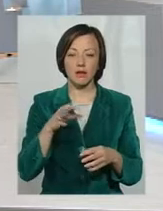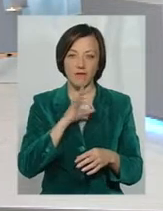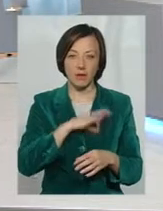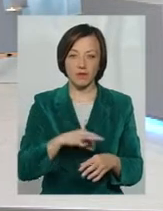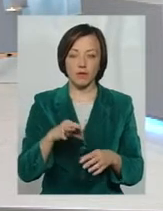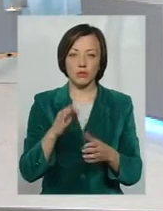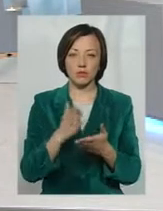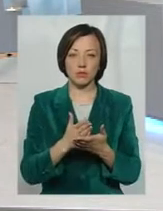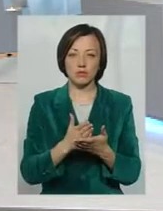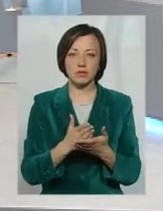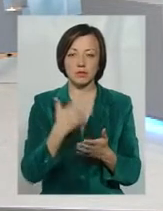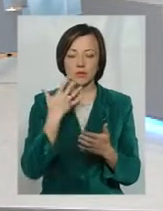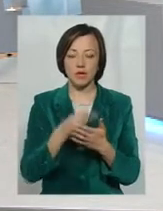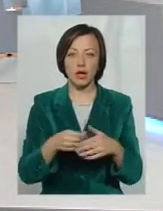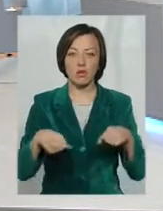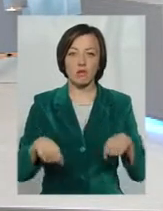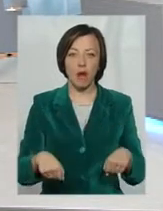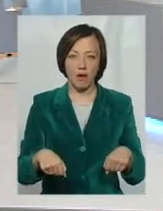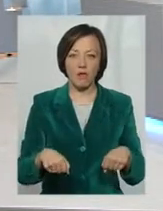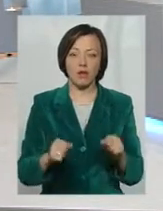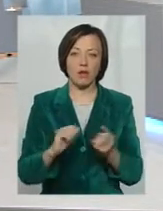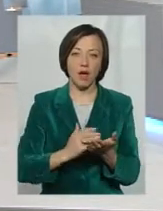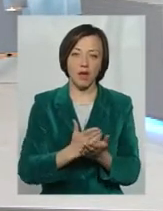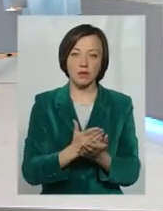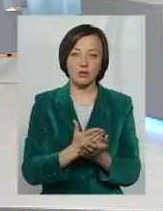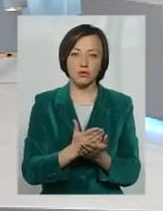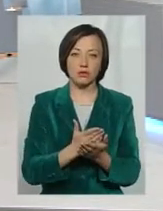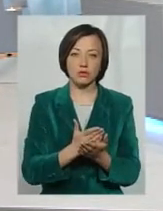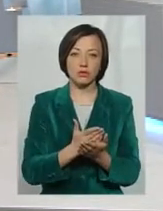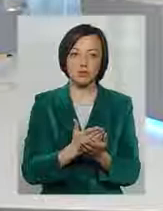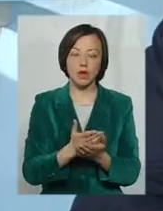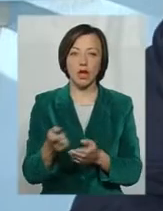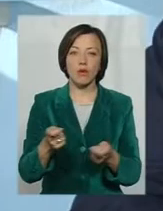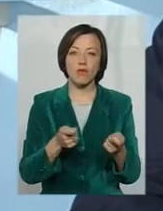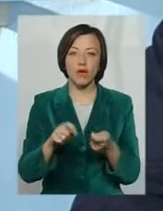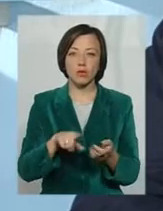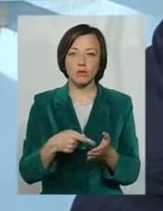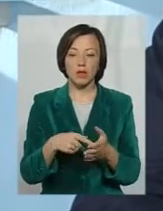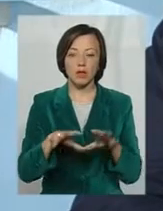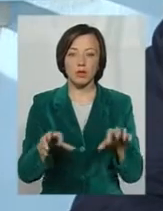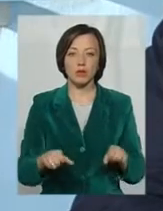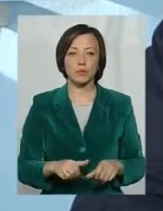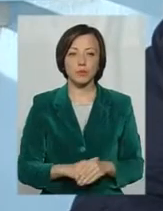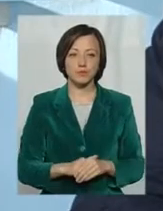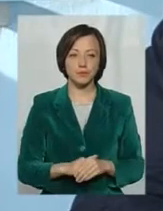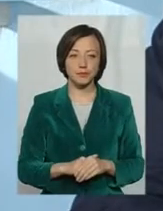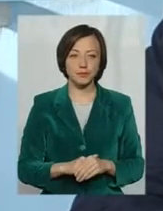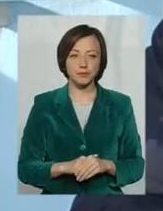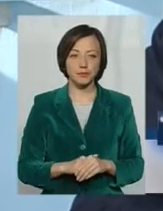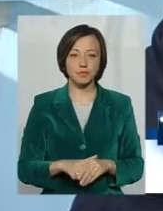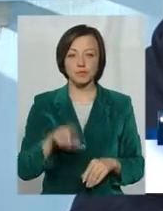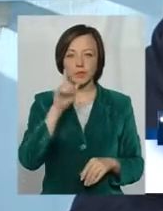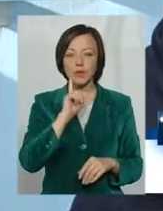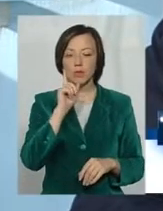використали своє право якісно керувати комунальним майном? Поки що це лише договори з